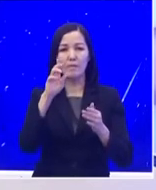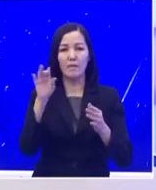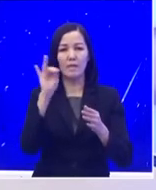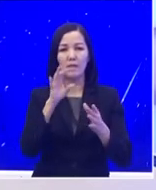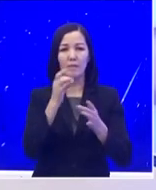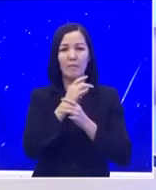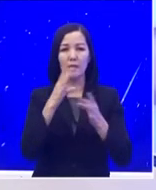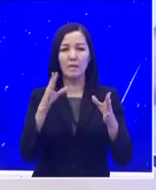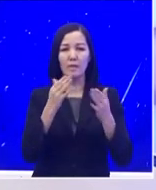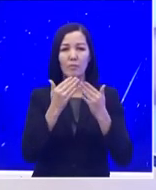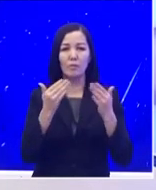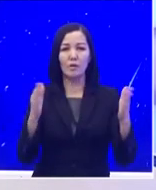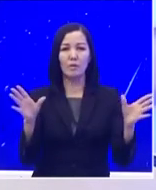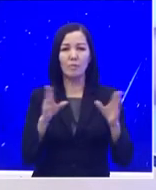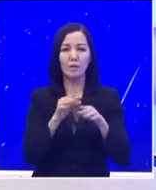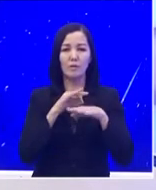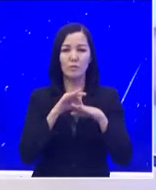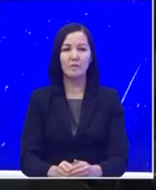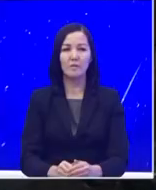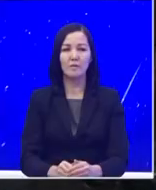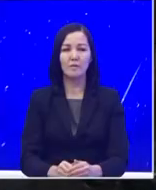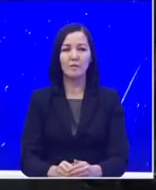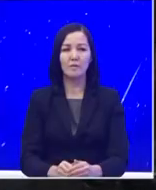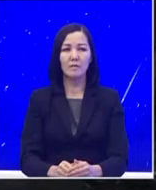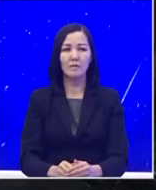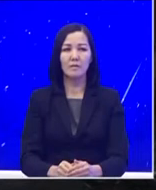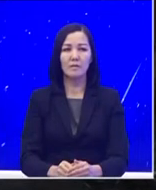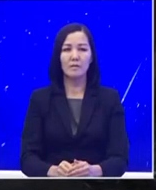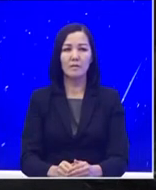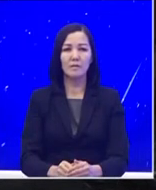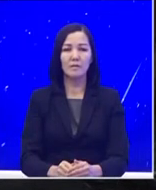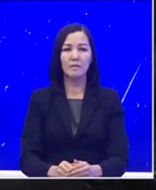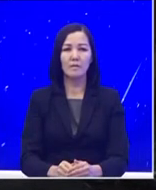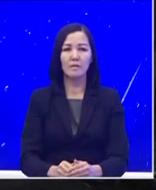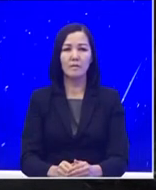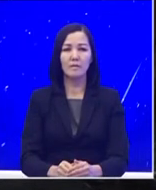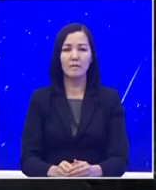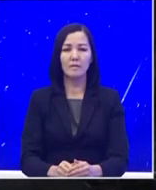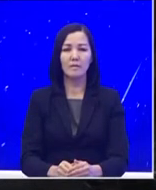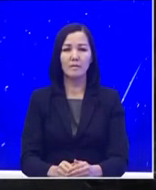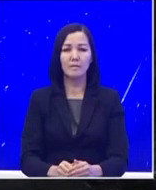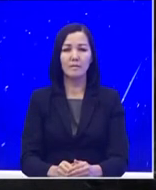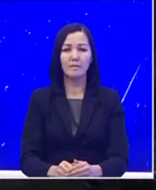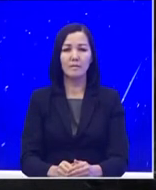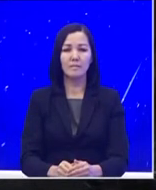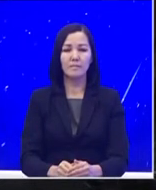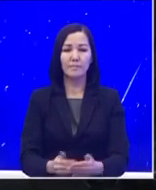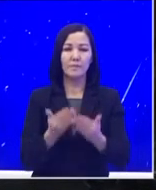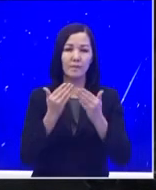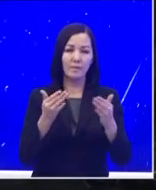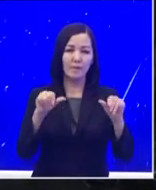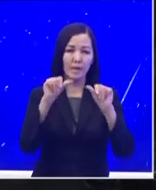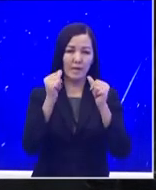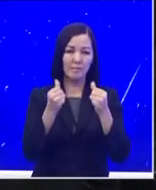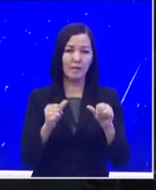мұражай қызметкерлері бірлесіп ұйымдастырды. Не металл екенін байқамаған, яғни білмеген, сол не металл екенін